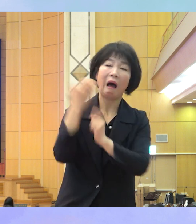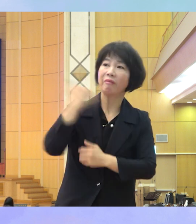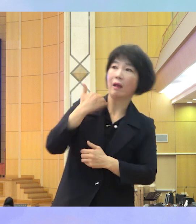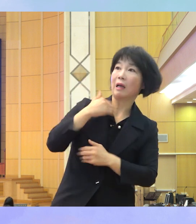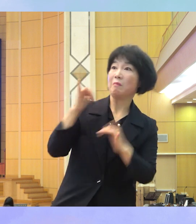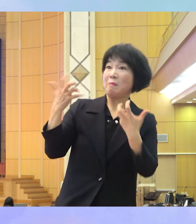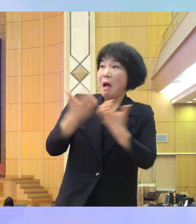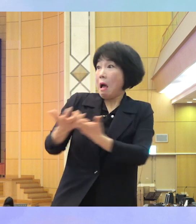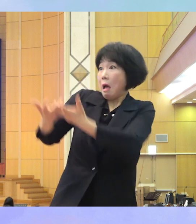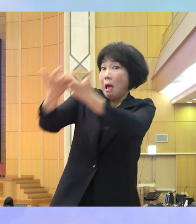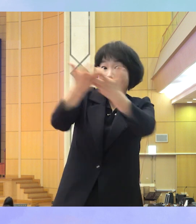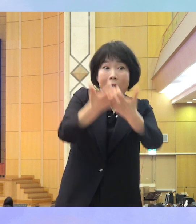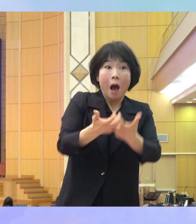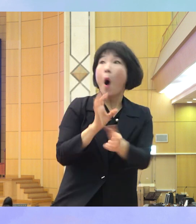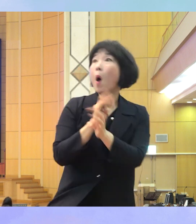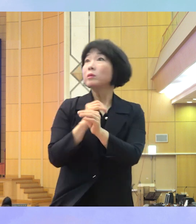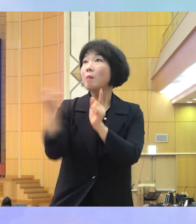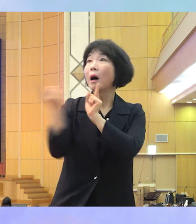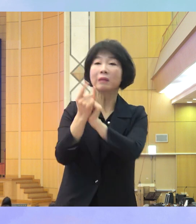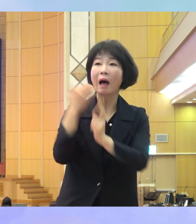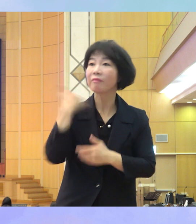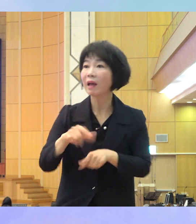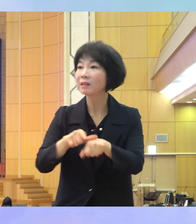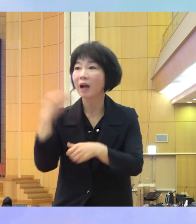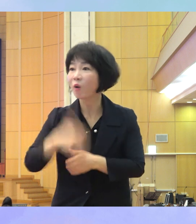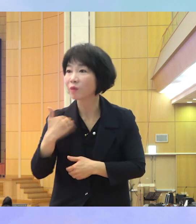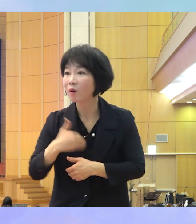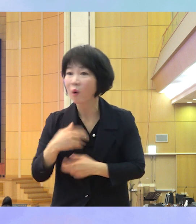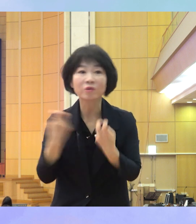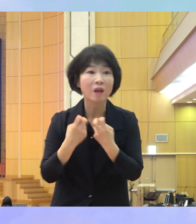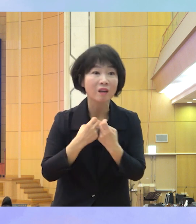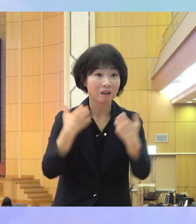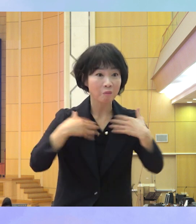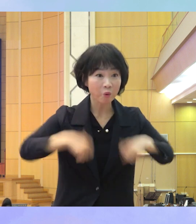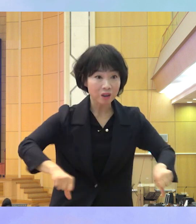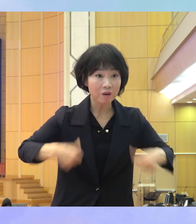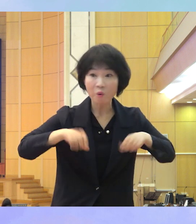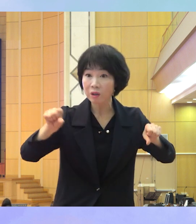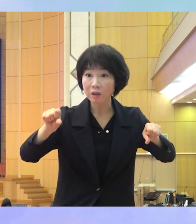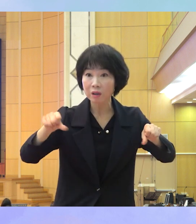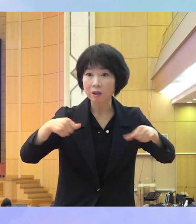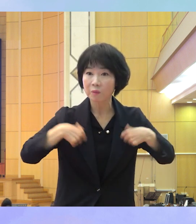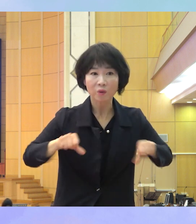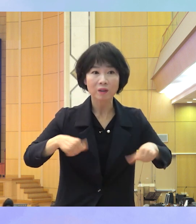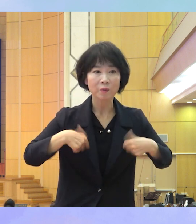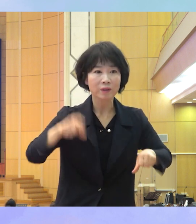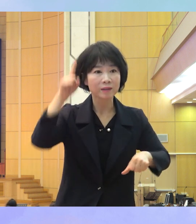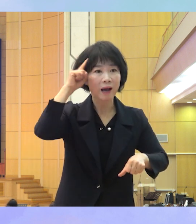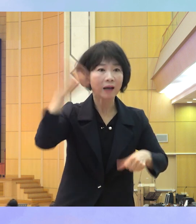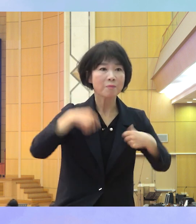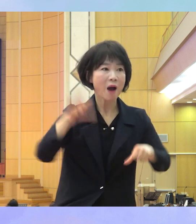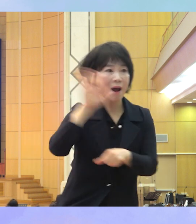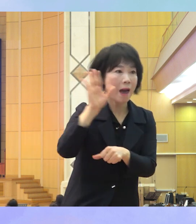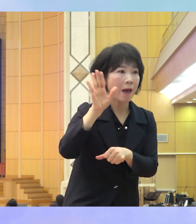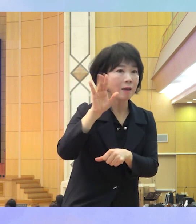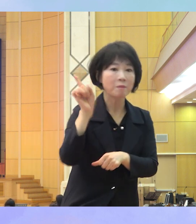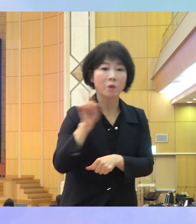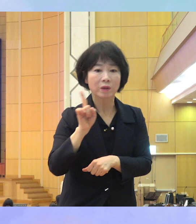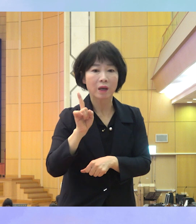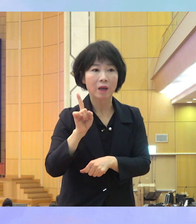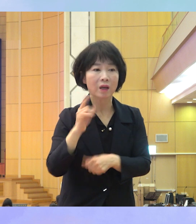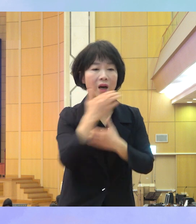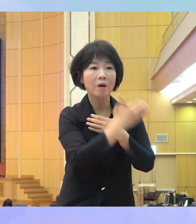만나려고 하면 언제까지 기다릴지도 몰라. 그러니까 그냥 이 전심마비 중풍병자를